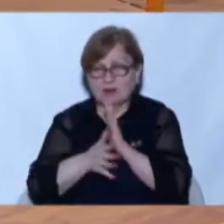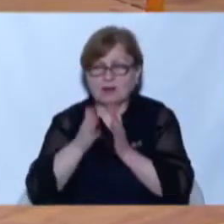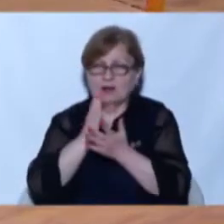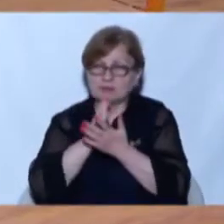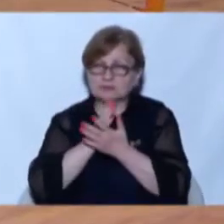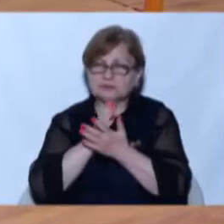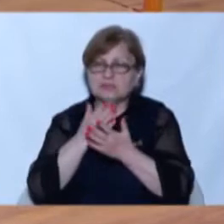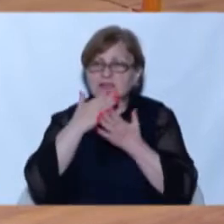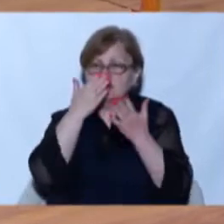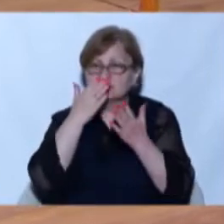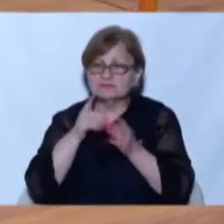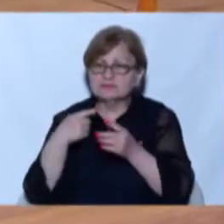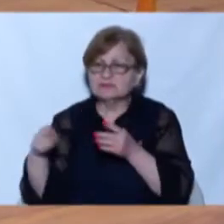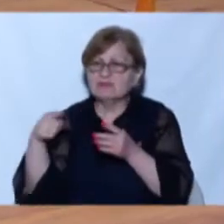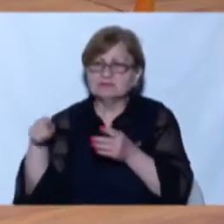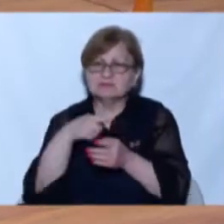სხვადასხვა გზა.